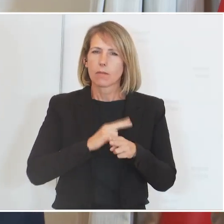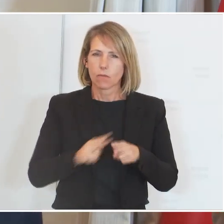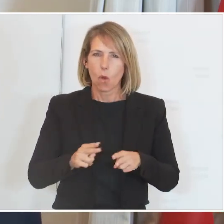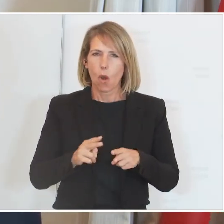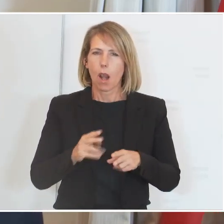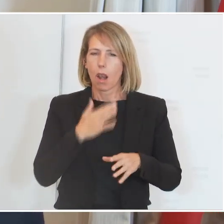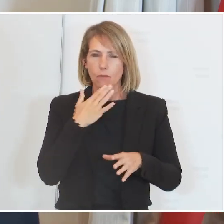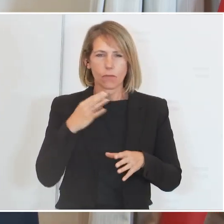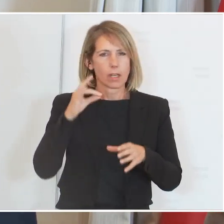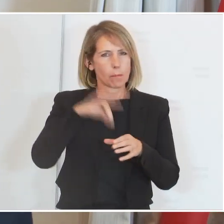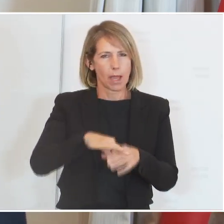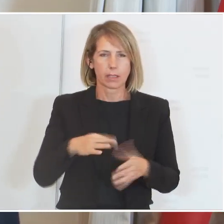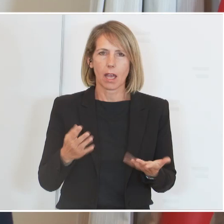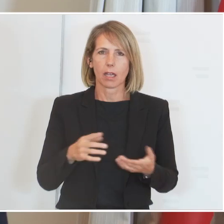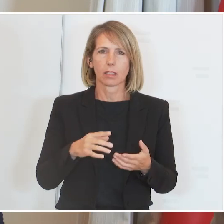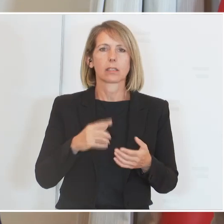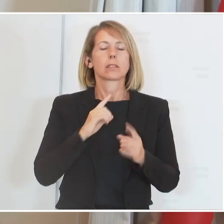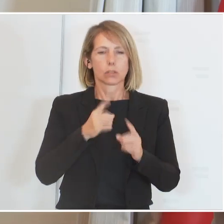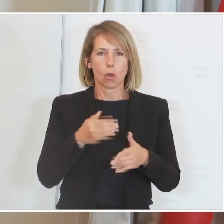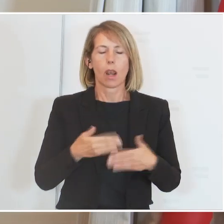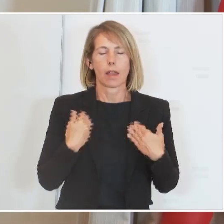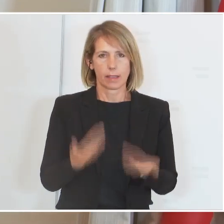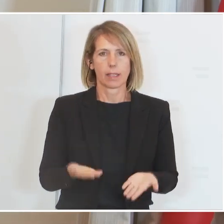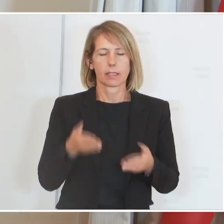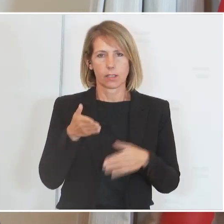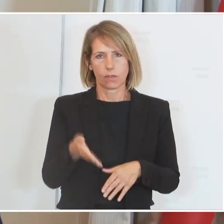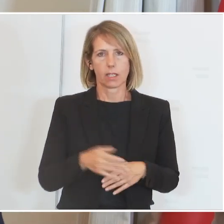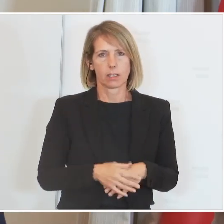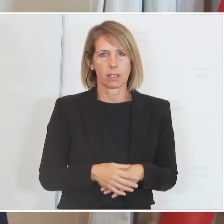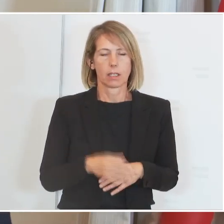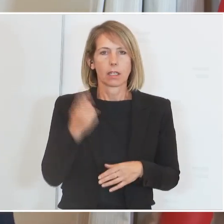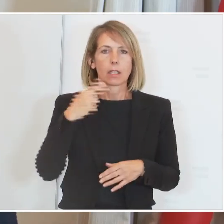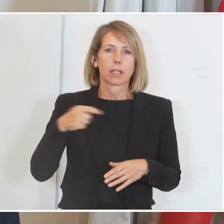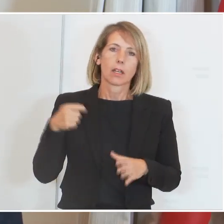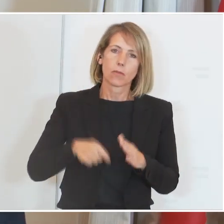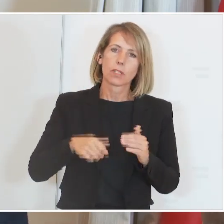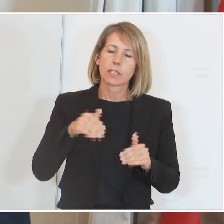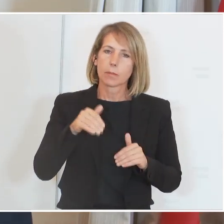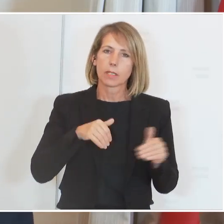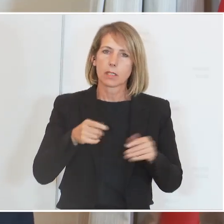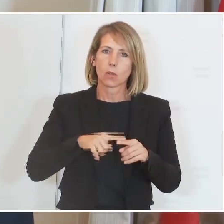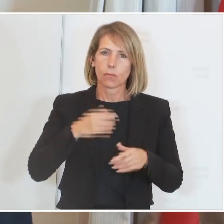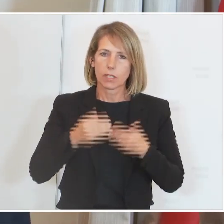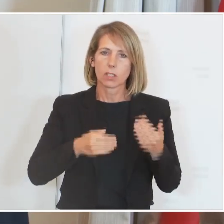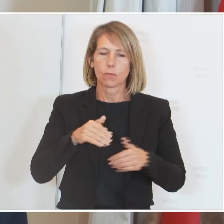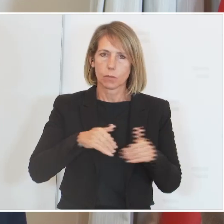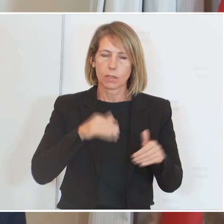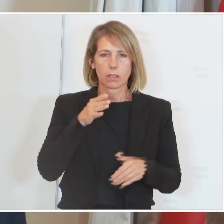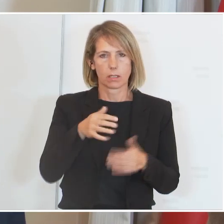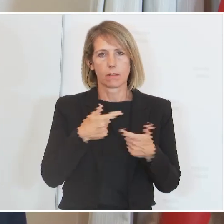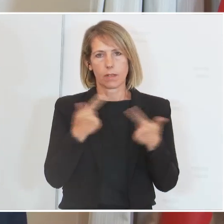und auch, und dazu wird der Vizekanzler im Detail Stellung nehmen, sind wir auch unserer sozialen Verantwortung